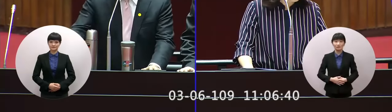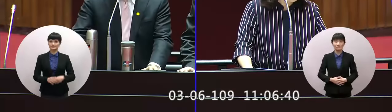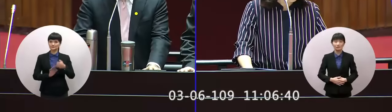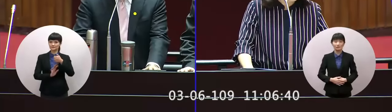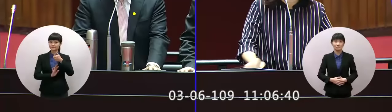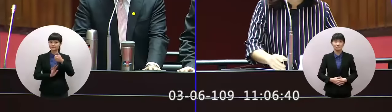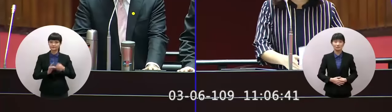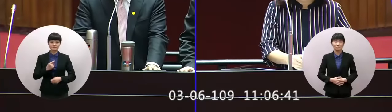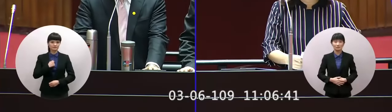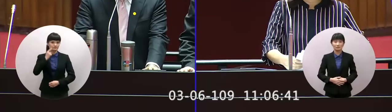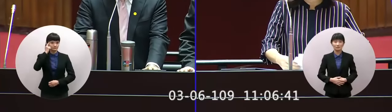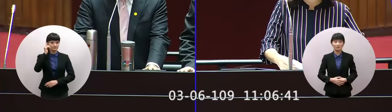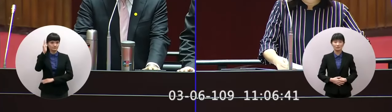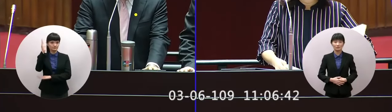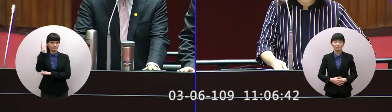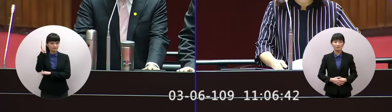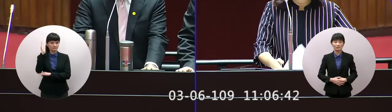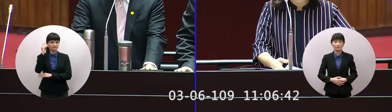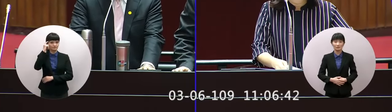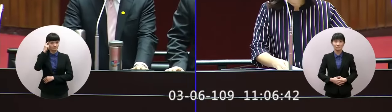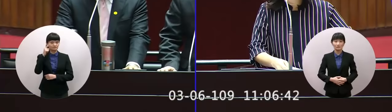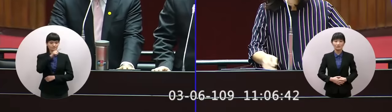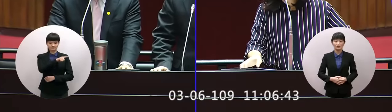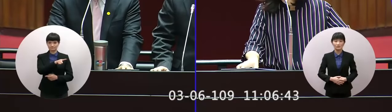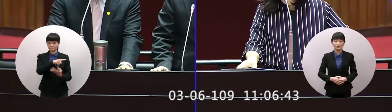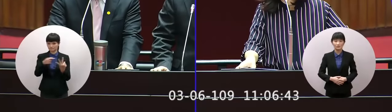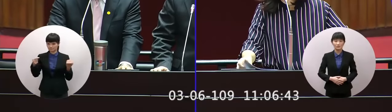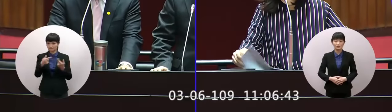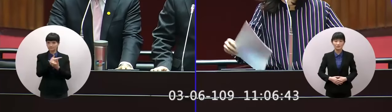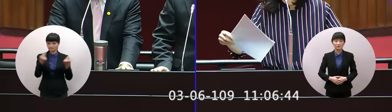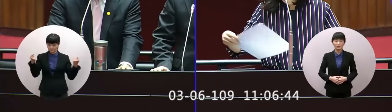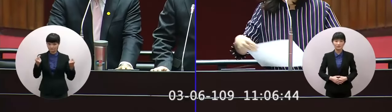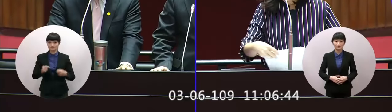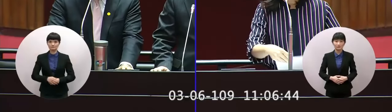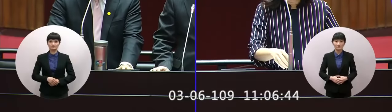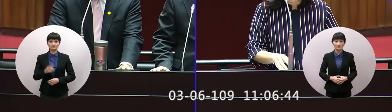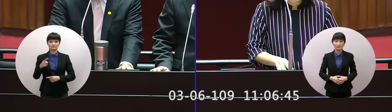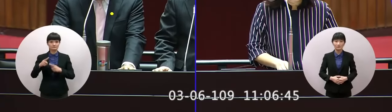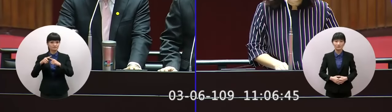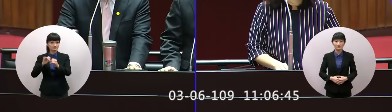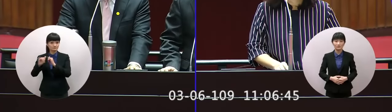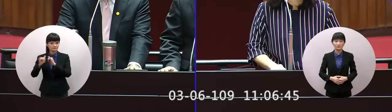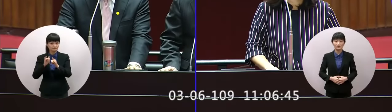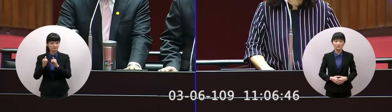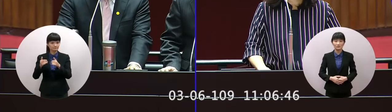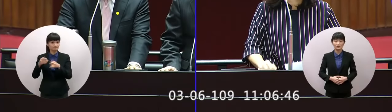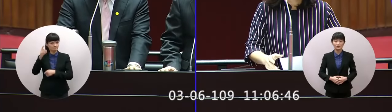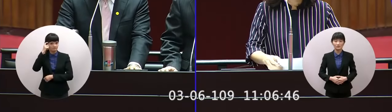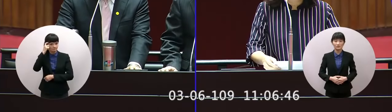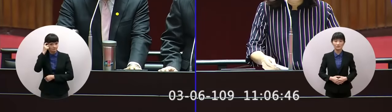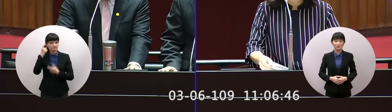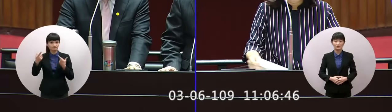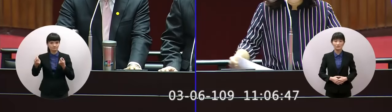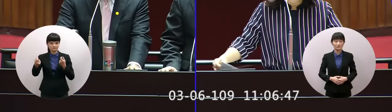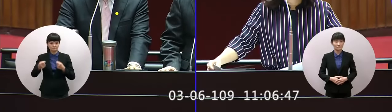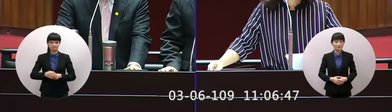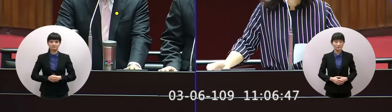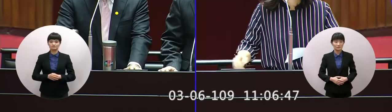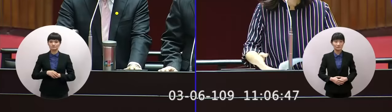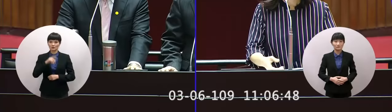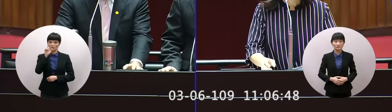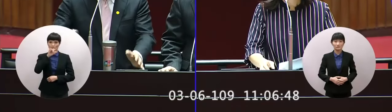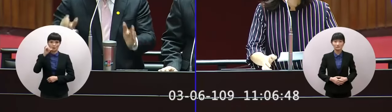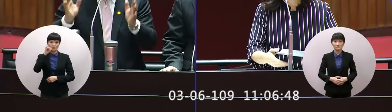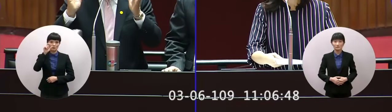委员，我想政府的态度是一致的，跟人民的要求都是一样的，我们酒驾都零容